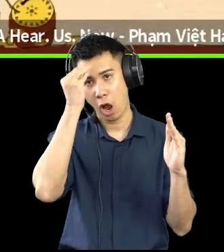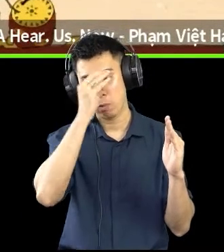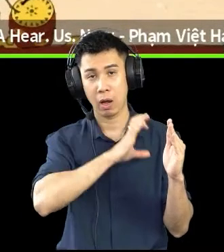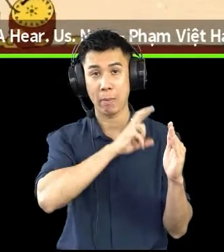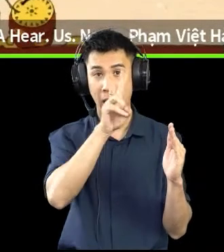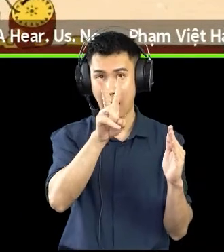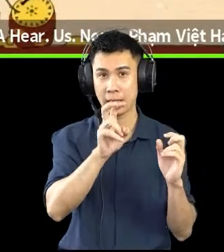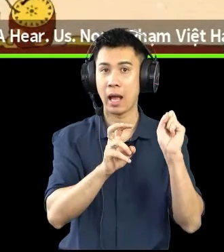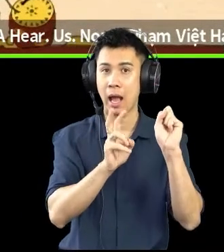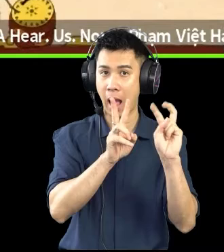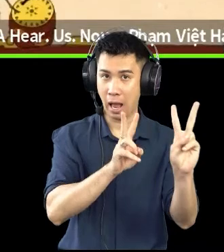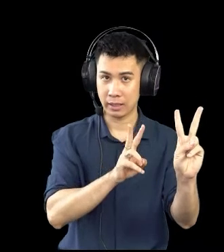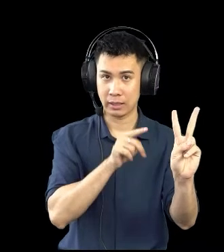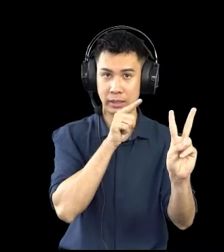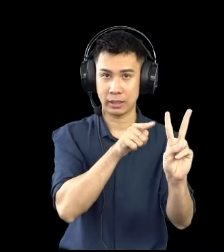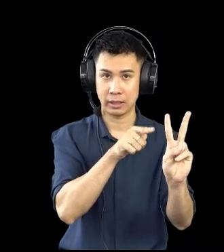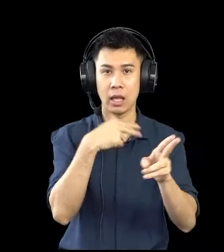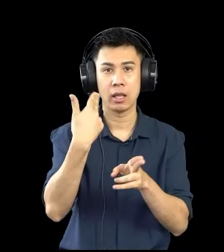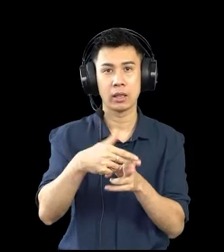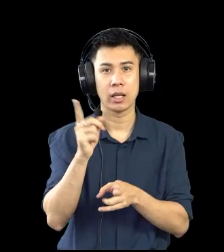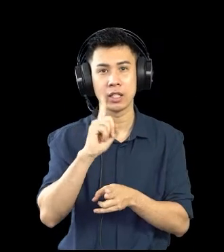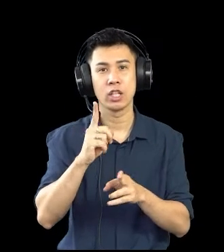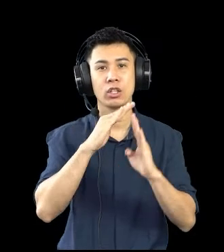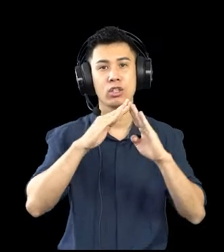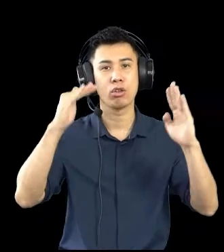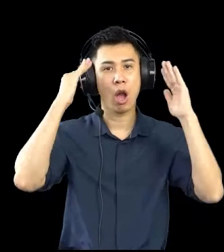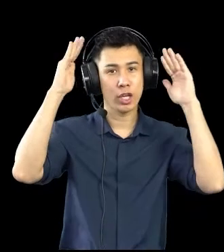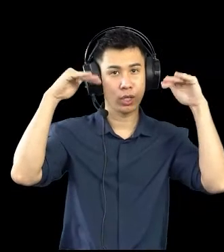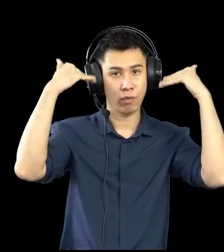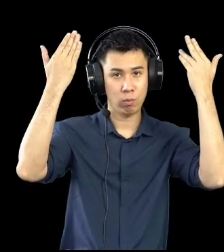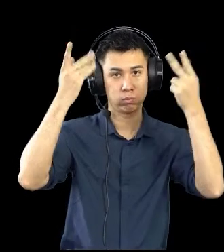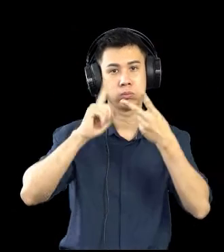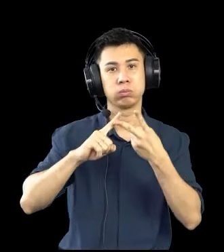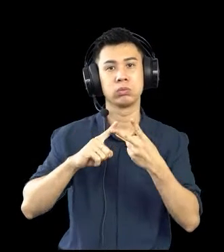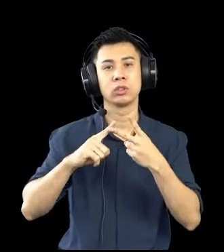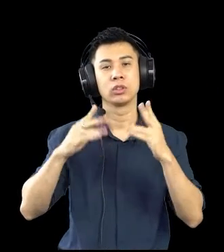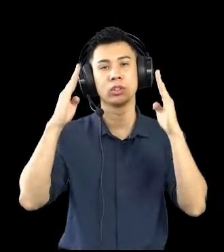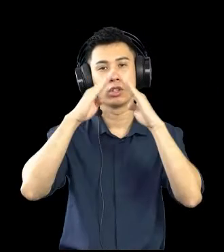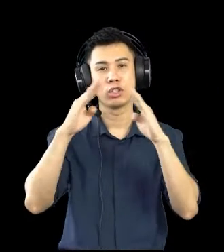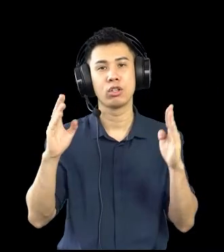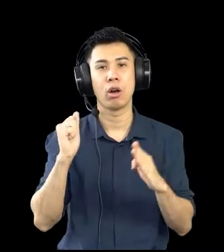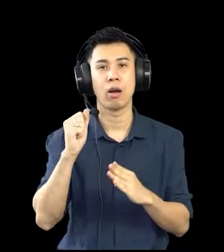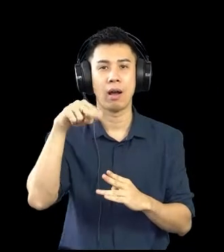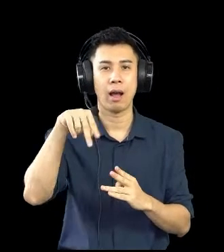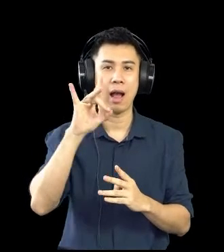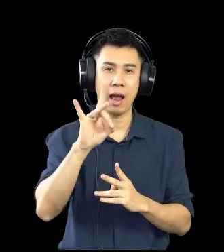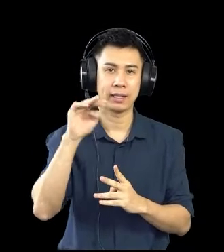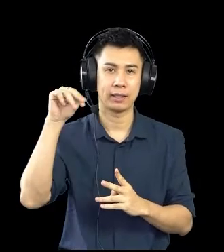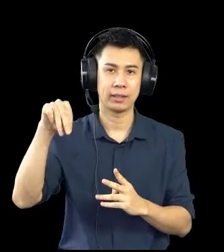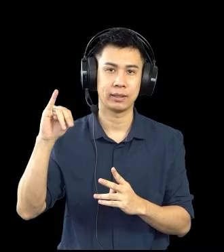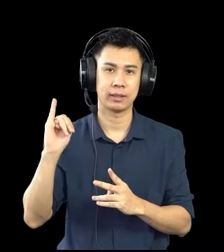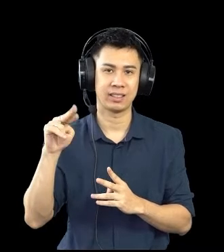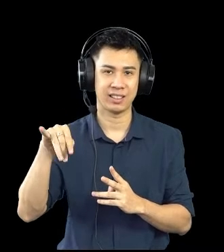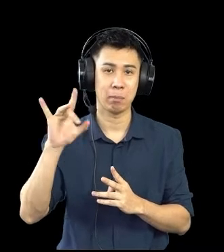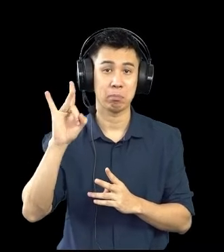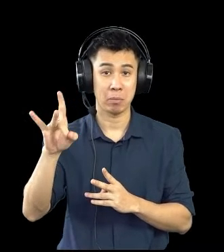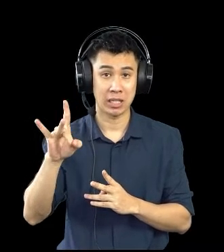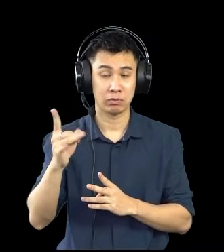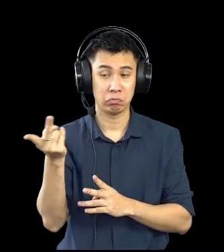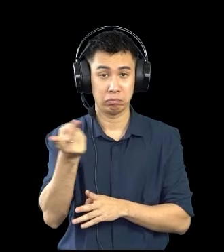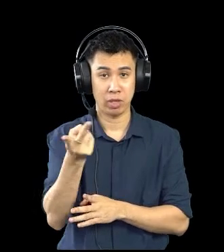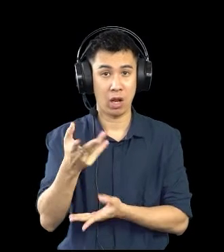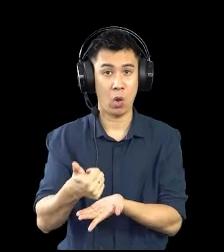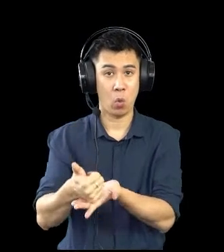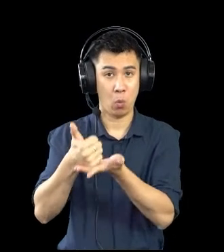cấp 2, đó là trường trường Hy Vọng và ngôi trường Anh Minh. Thì hai ngôi trường này là hai ngôi trường đang giúp bọn em